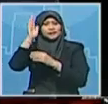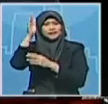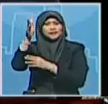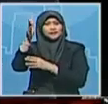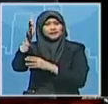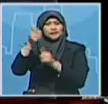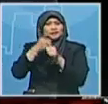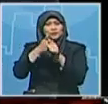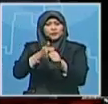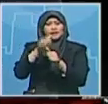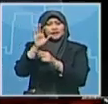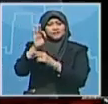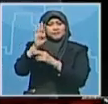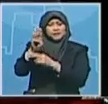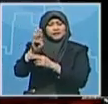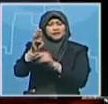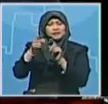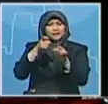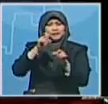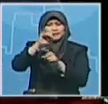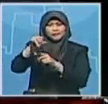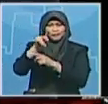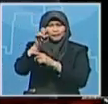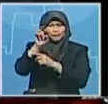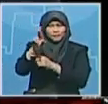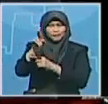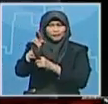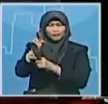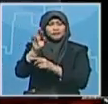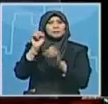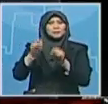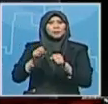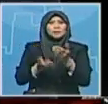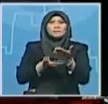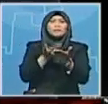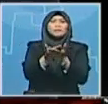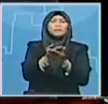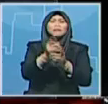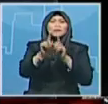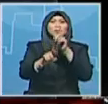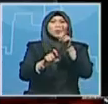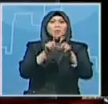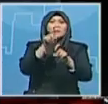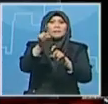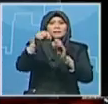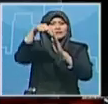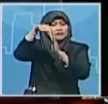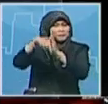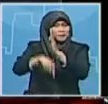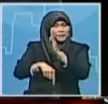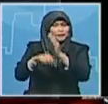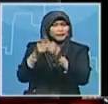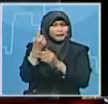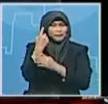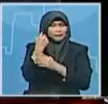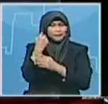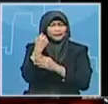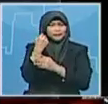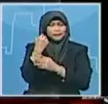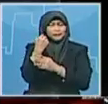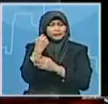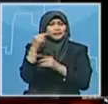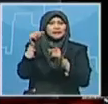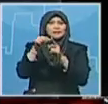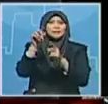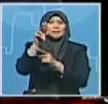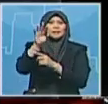ikutilah Facebook Kementerian Kerja Raya. Kalau dapat kemukakan soalan di, yang spesifik ini ke